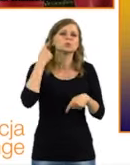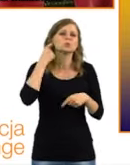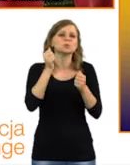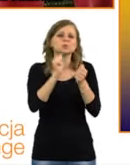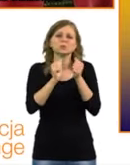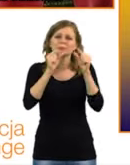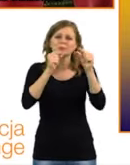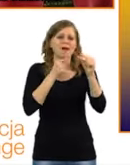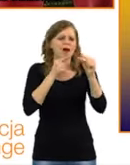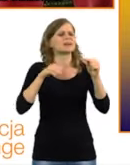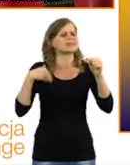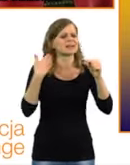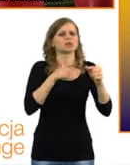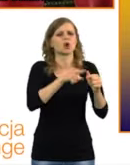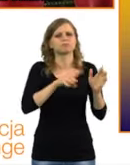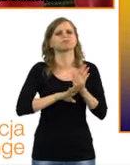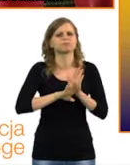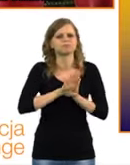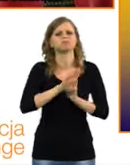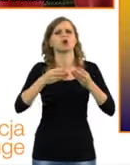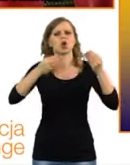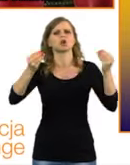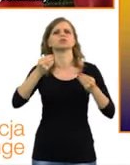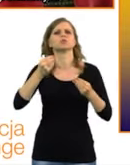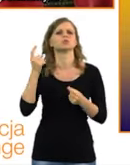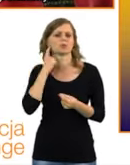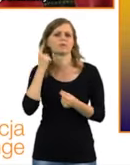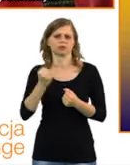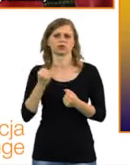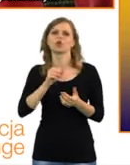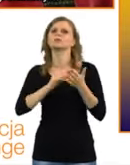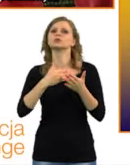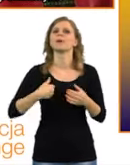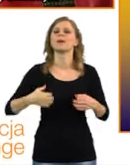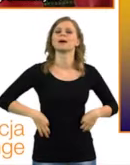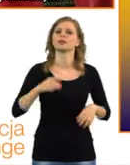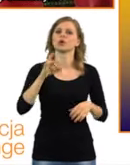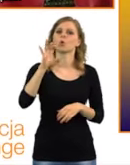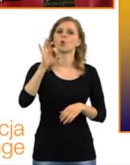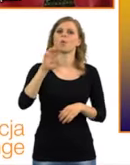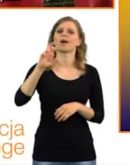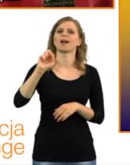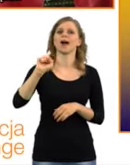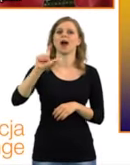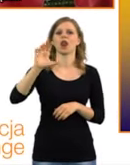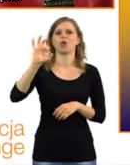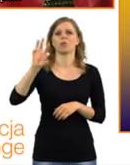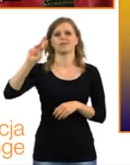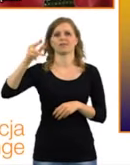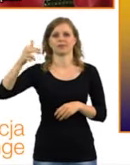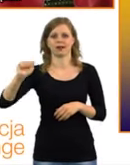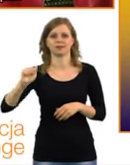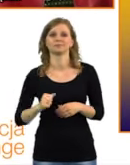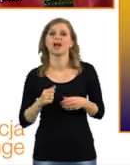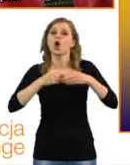rozwoju językowego dzieci, tak pisała Maria Góralówna. Rozwój funkcji słuchowych przebiega według